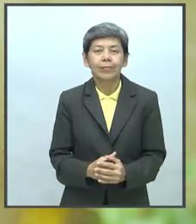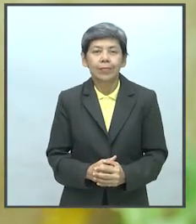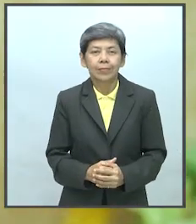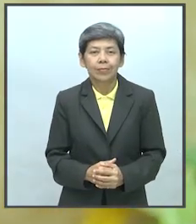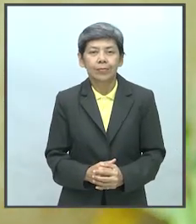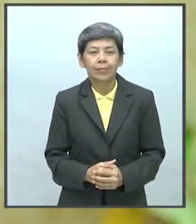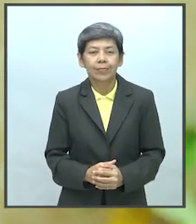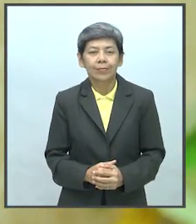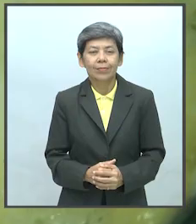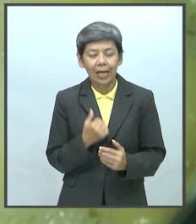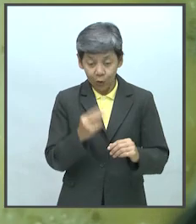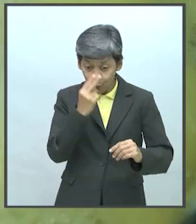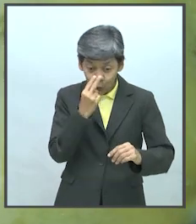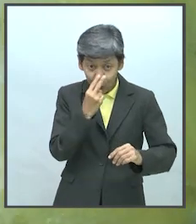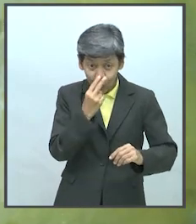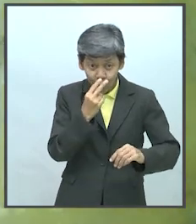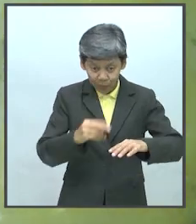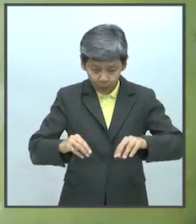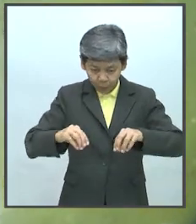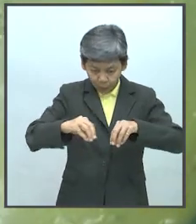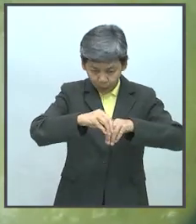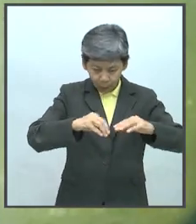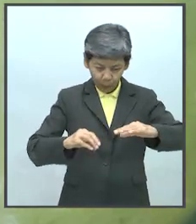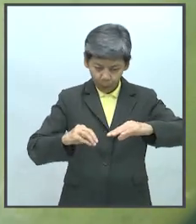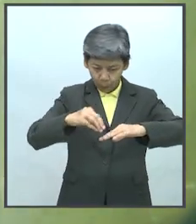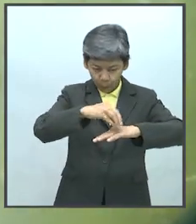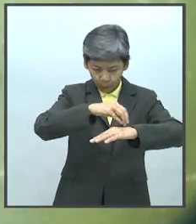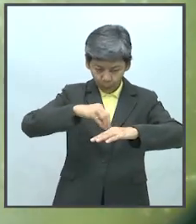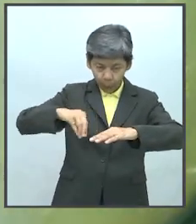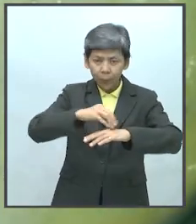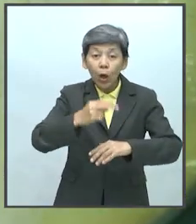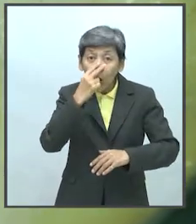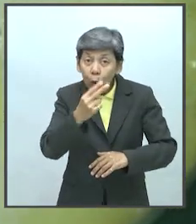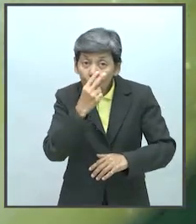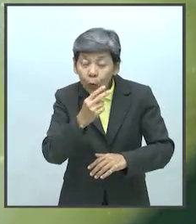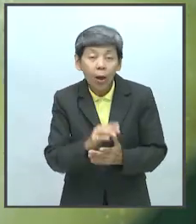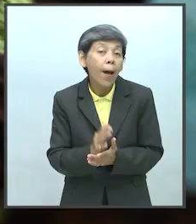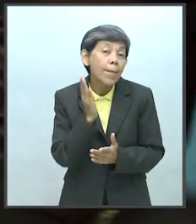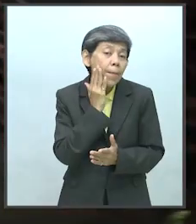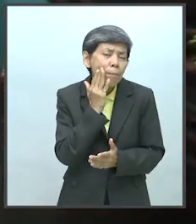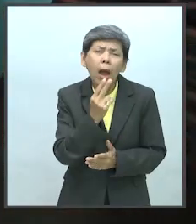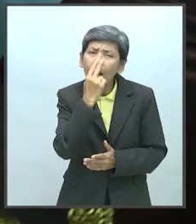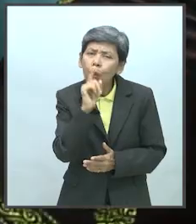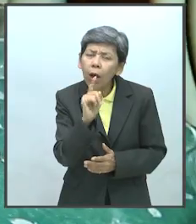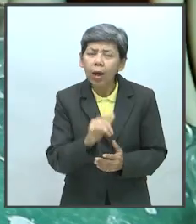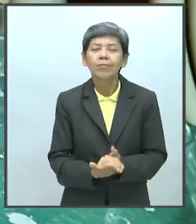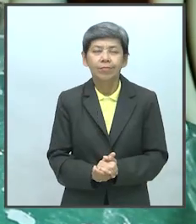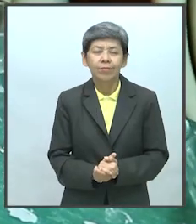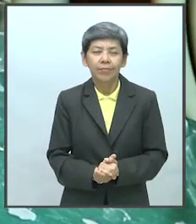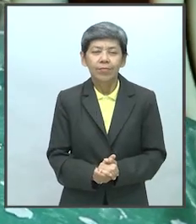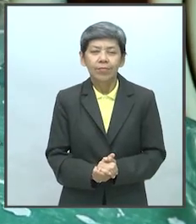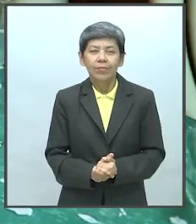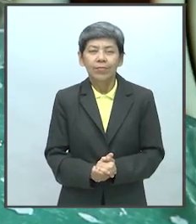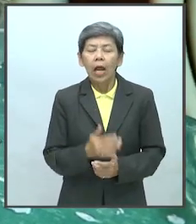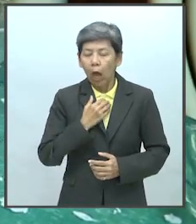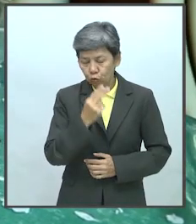เนี่ยตอนนี้เริ่มลอย แล้ว นะครับ อันนี้นะคะเราจะเช็ควิธีการสุกได้แบบยังไงนะคะคุณครู ครับก็เดี๋ยวเราจะตรวจส